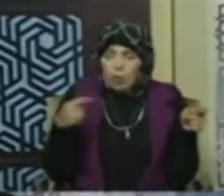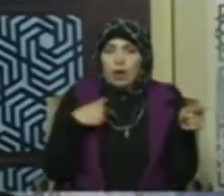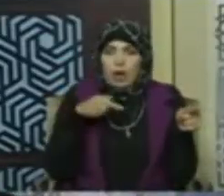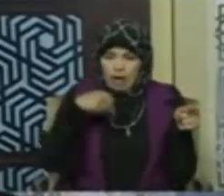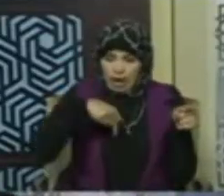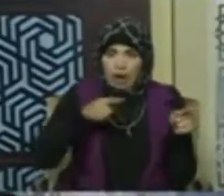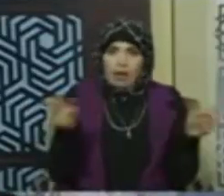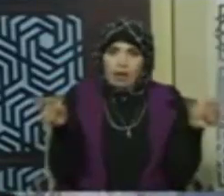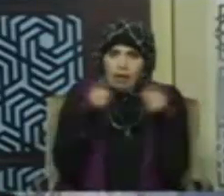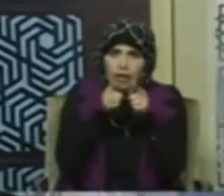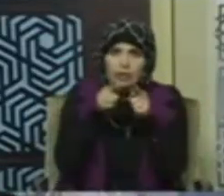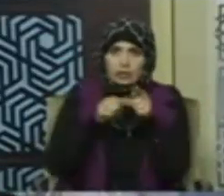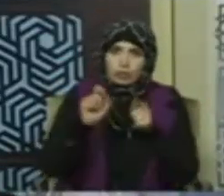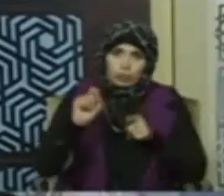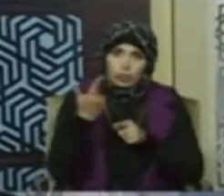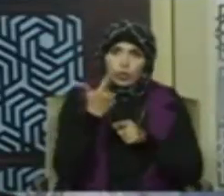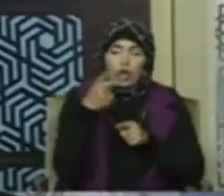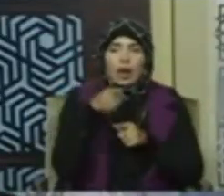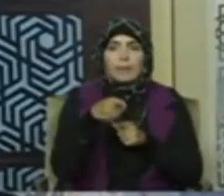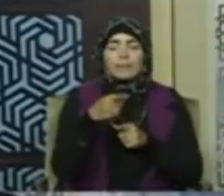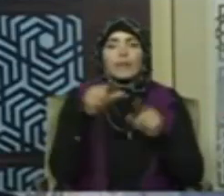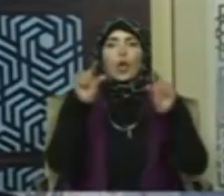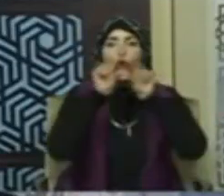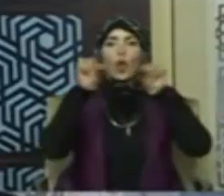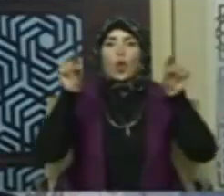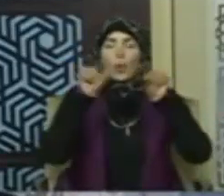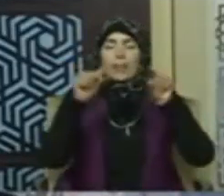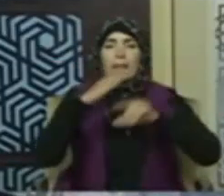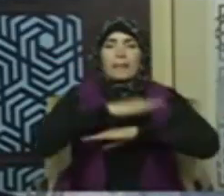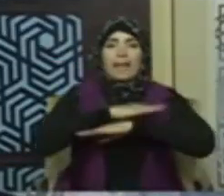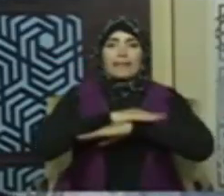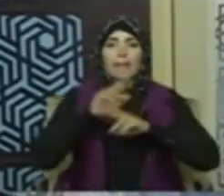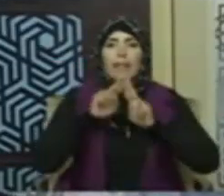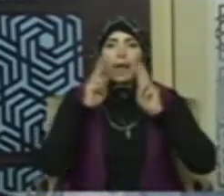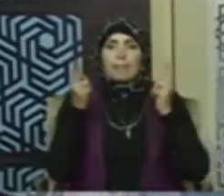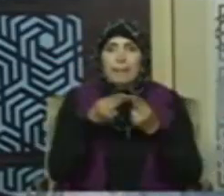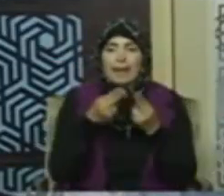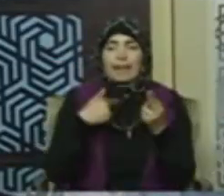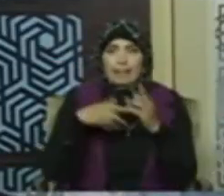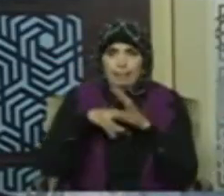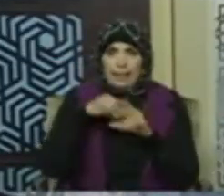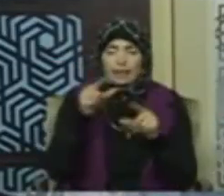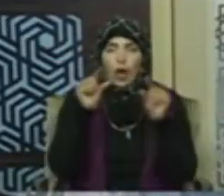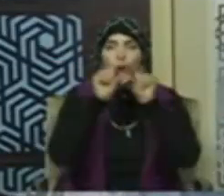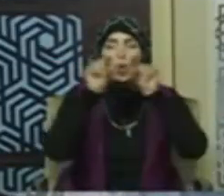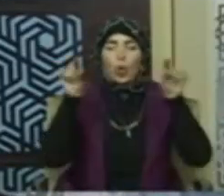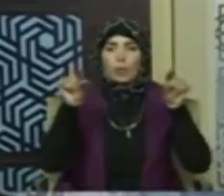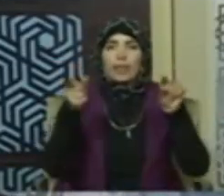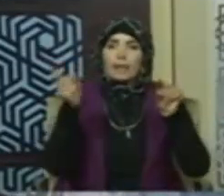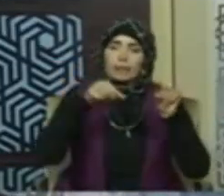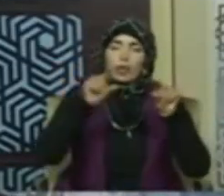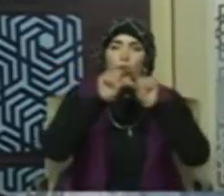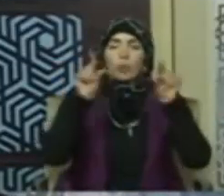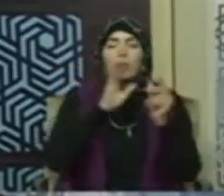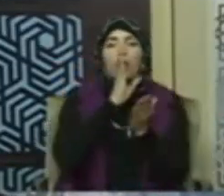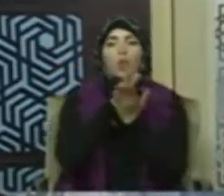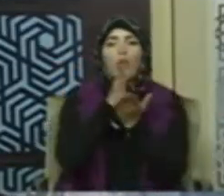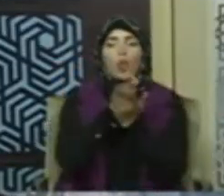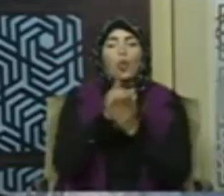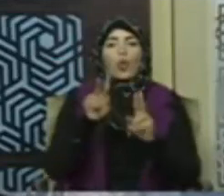سريعا، كما أعددنا جملة من الآداب العامة كنا أعددنا جملة من الحقوق